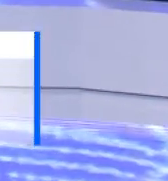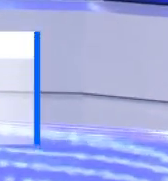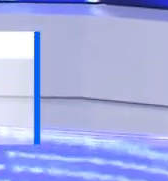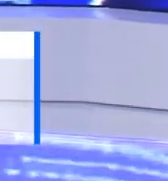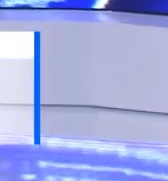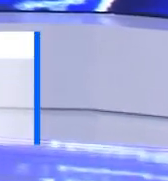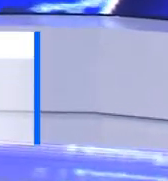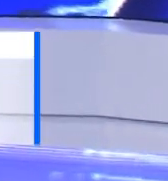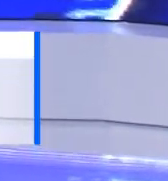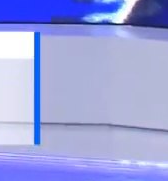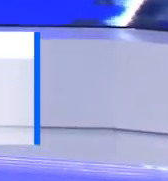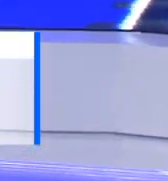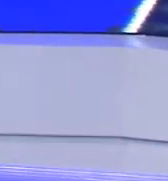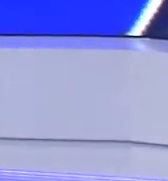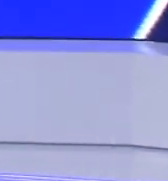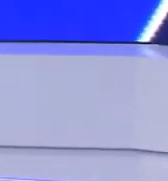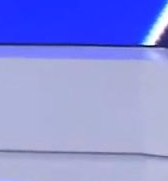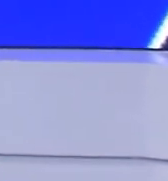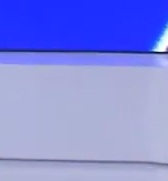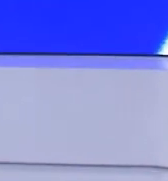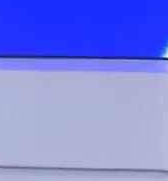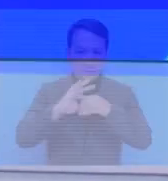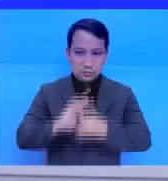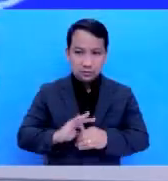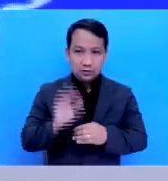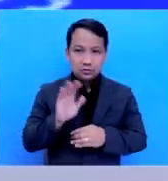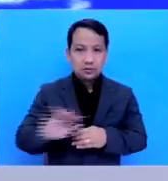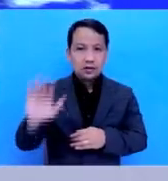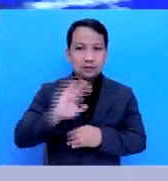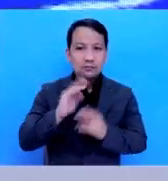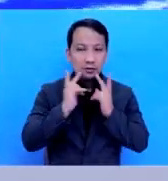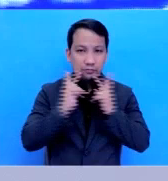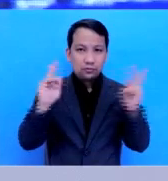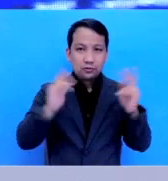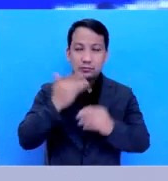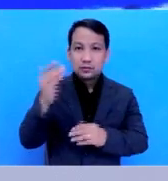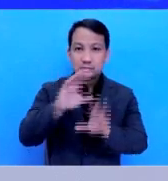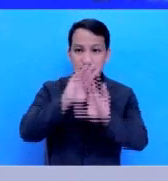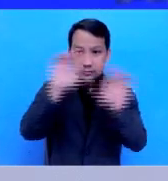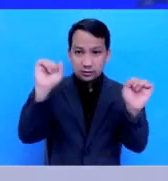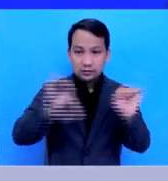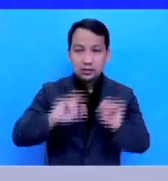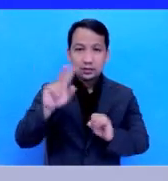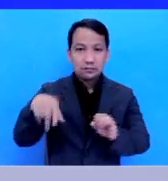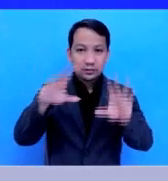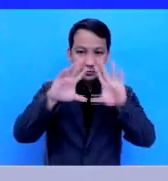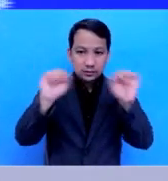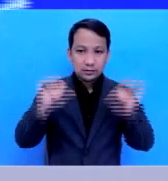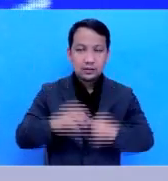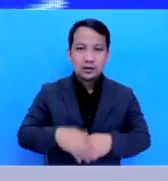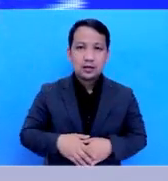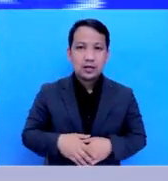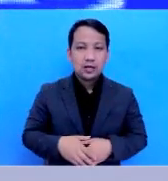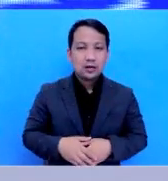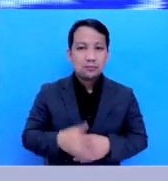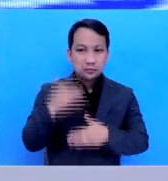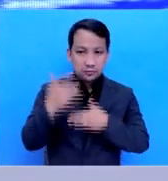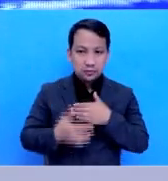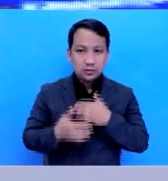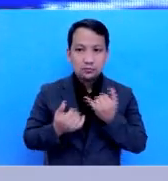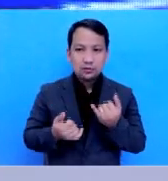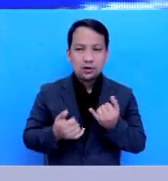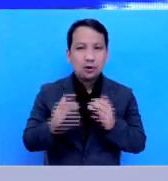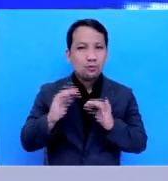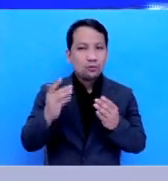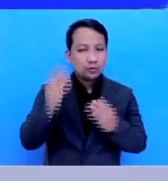Nagpapatuloy ang canvassing ng mga boto para makapagproklama na ng Pangulo at pangalawang Pangulo. Mapapaagaraw yan lalo't walang